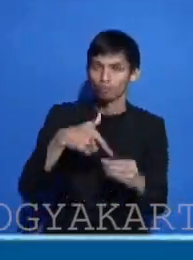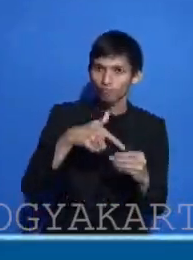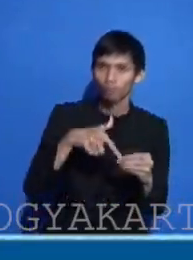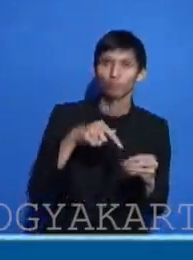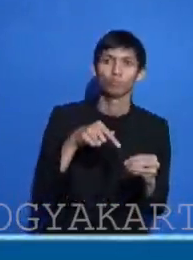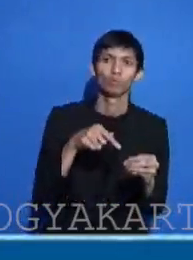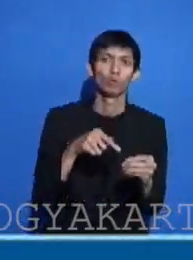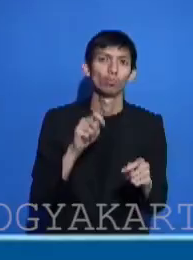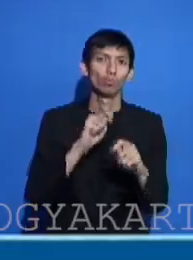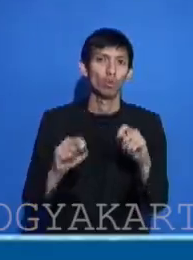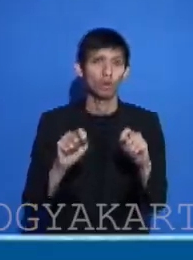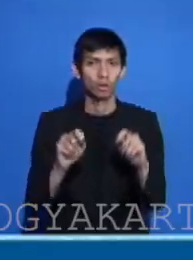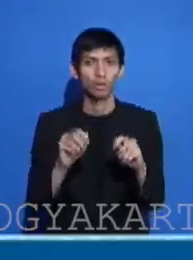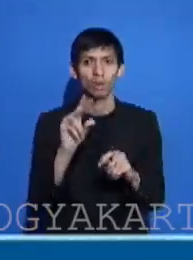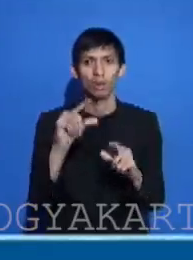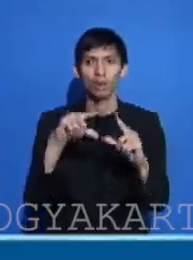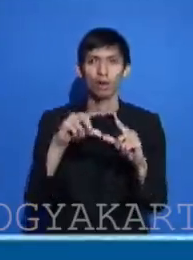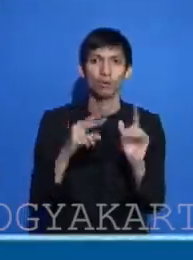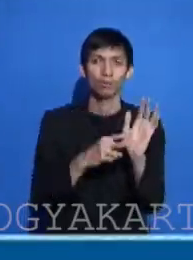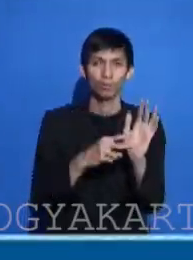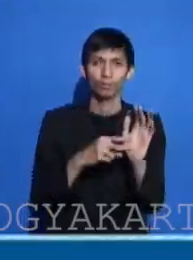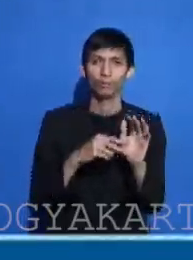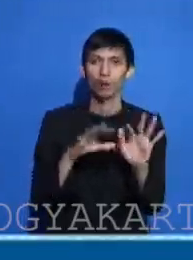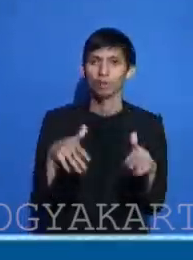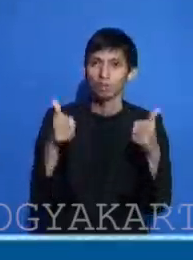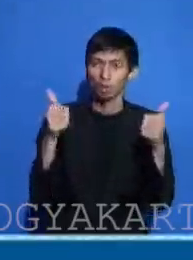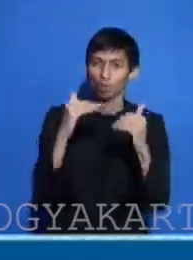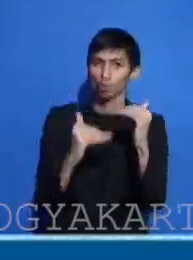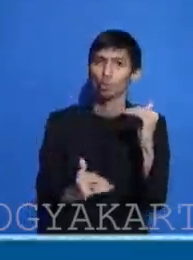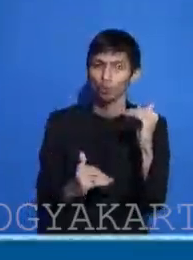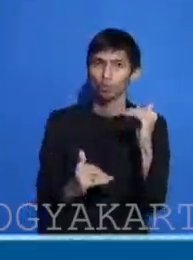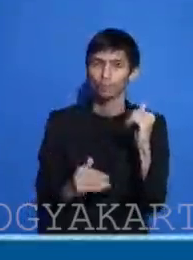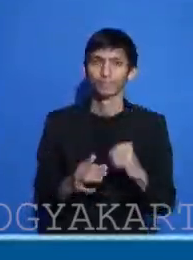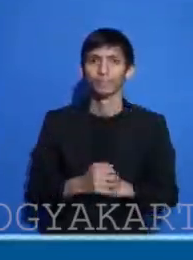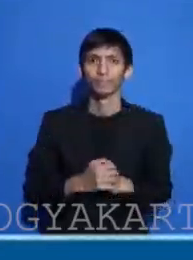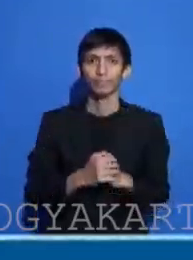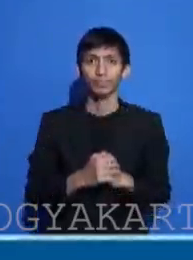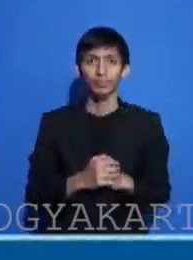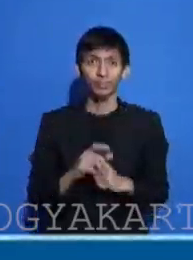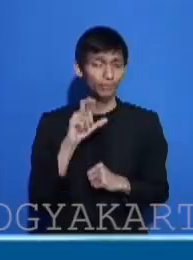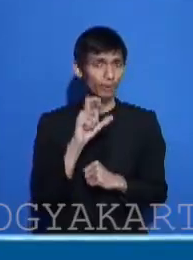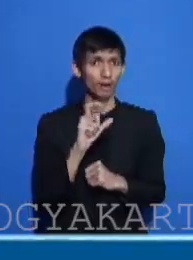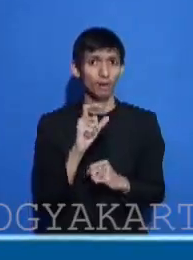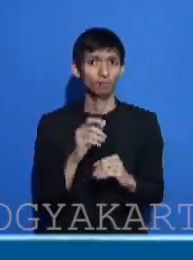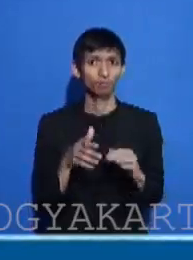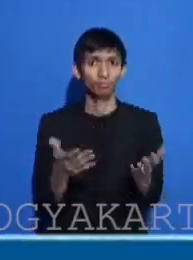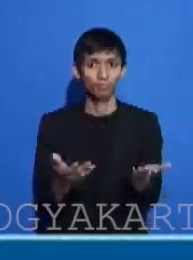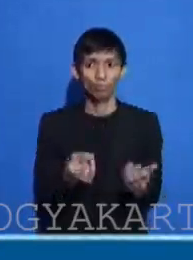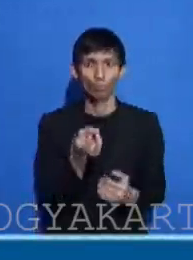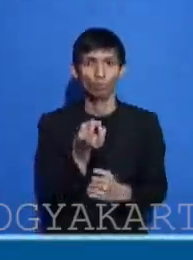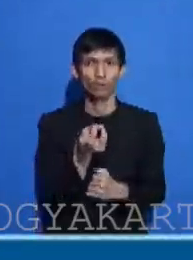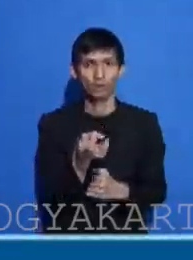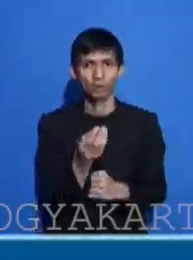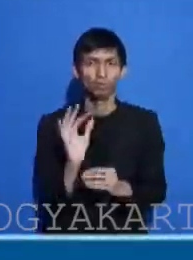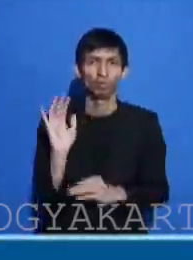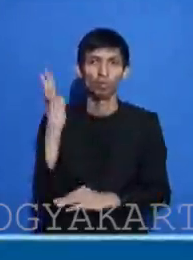meraba pot ke sainani bonsaipun aselaken corombabar tanaman menikong tidak akan Wini pun tanaman gaharu